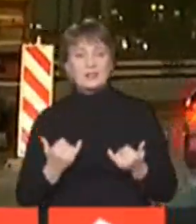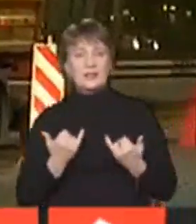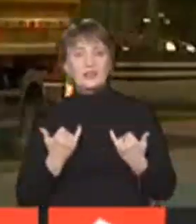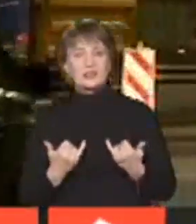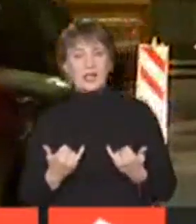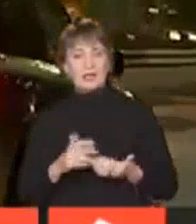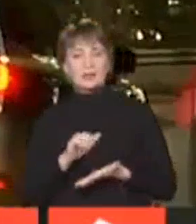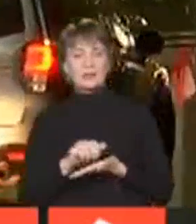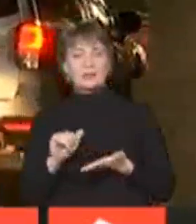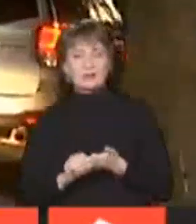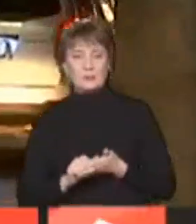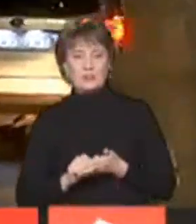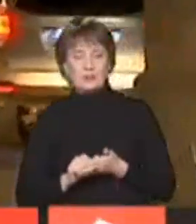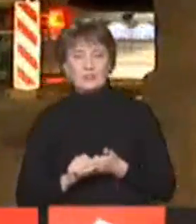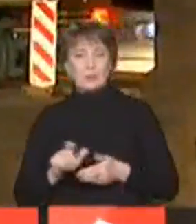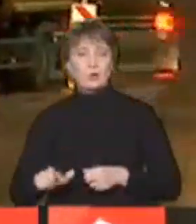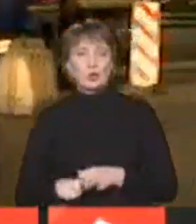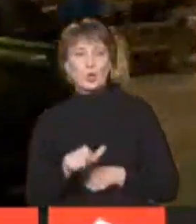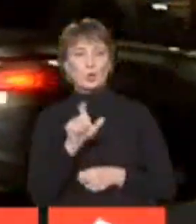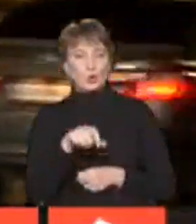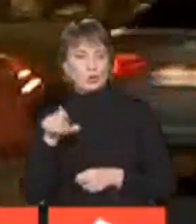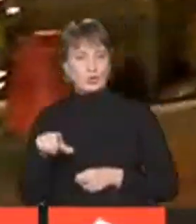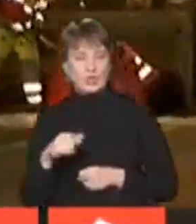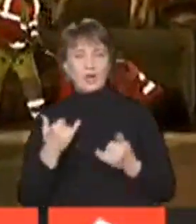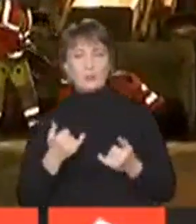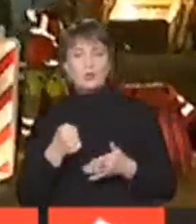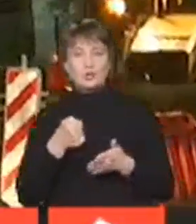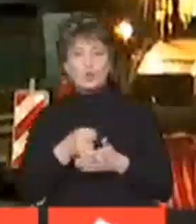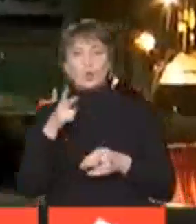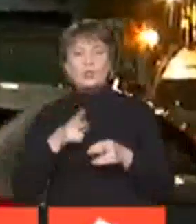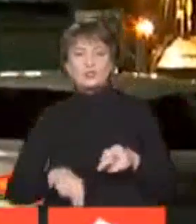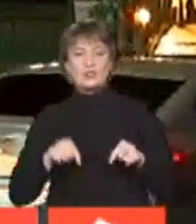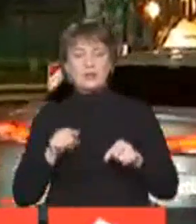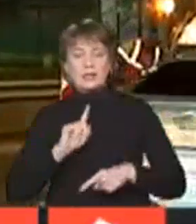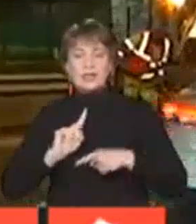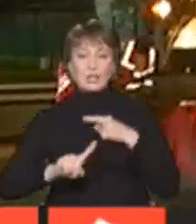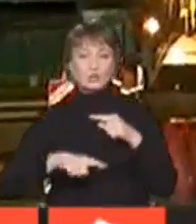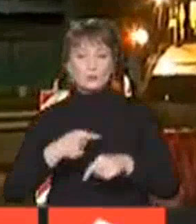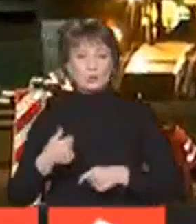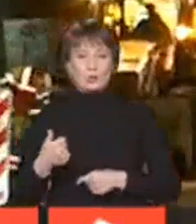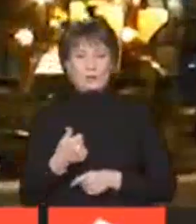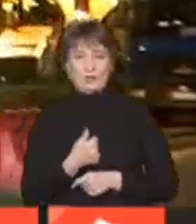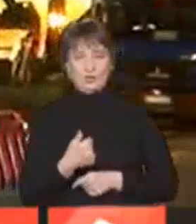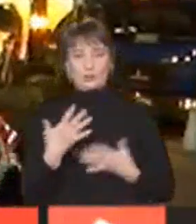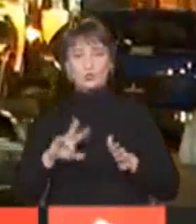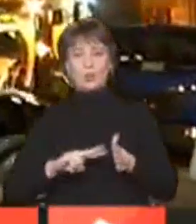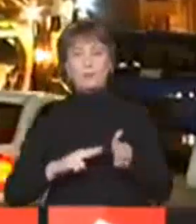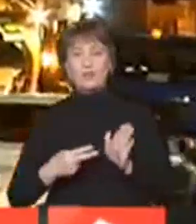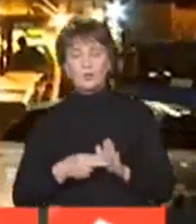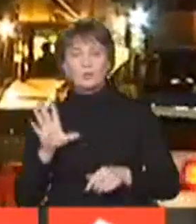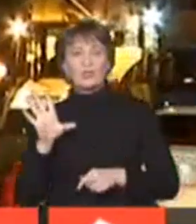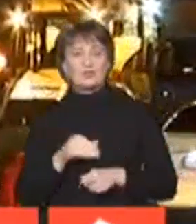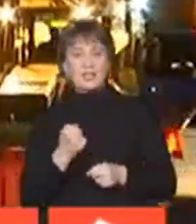зараз займаються дорожники. Ну, можу сказати, що вже до кінця цього наступного тижня вже планують ці